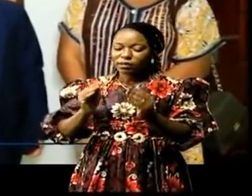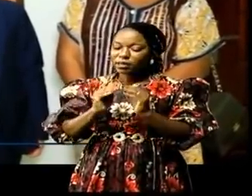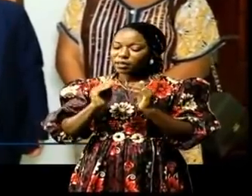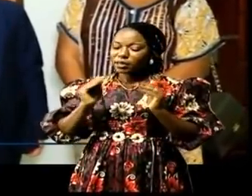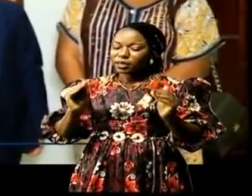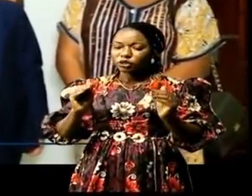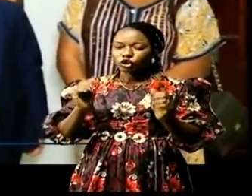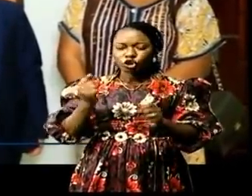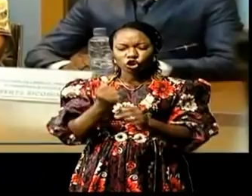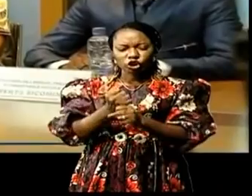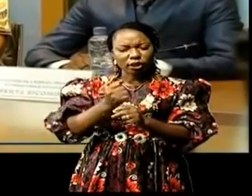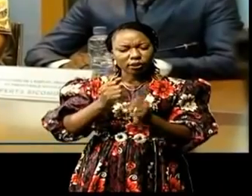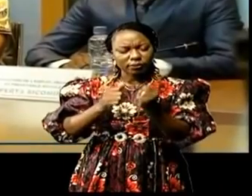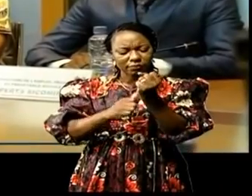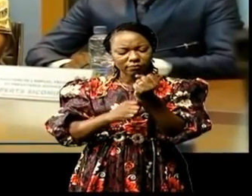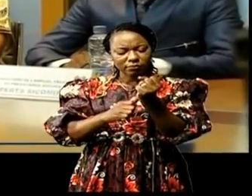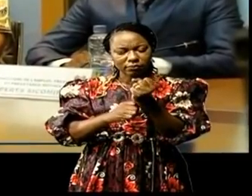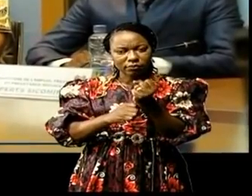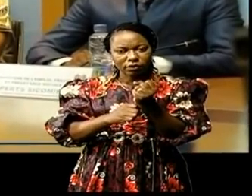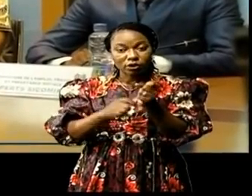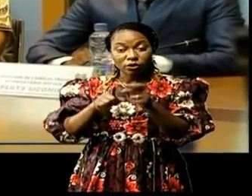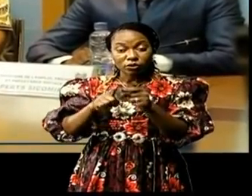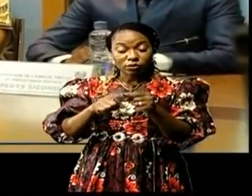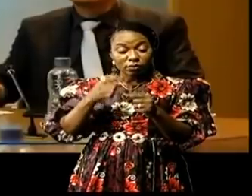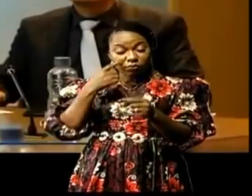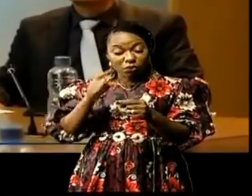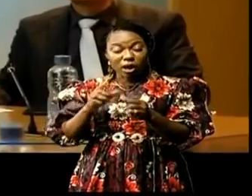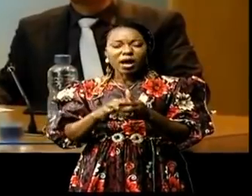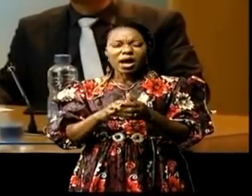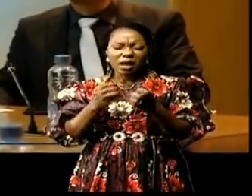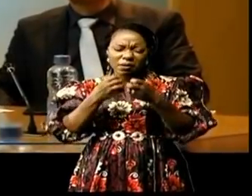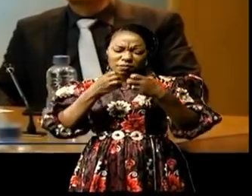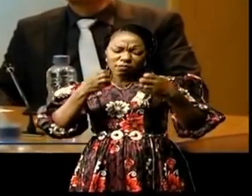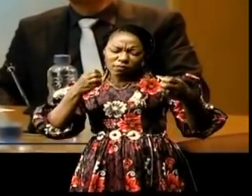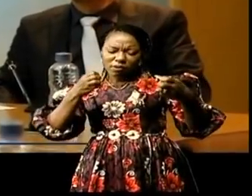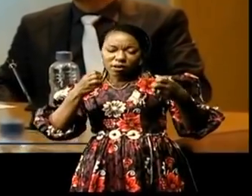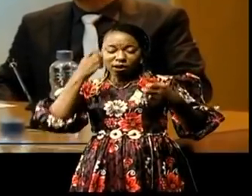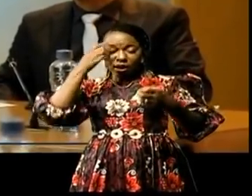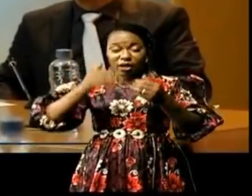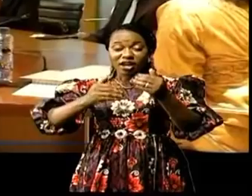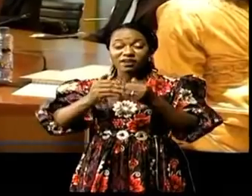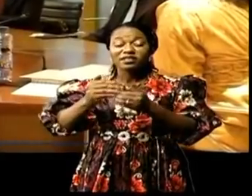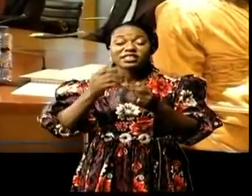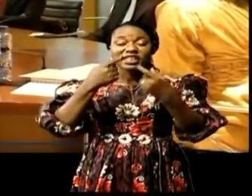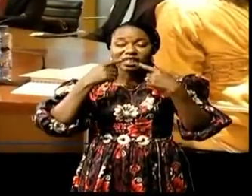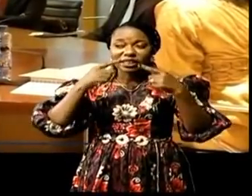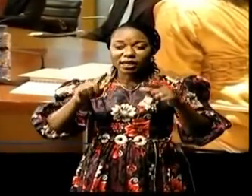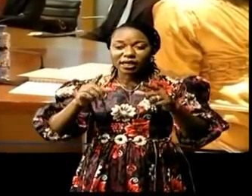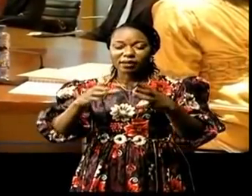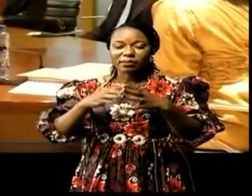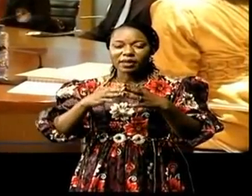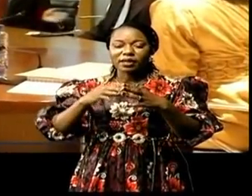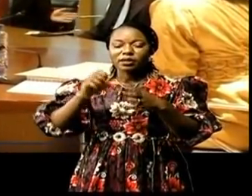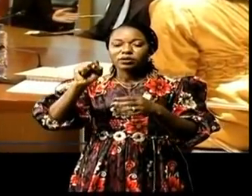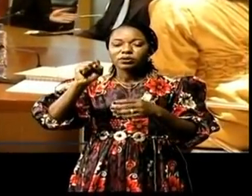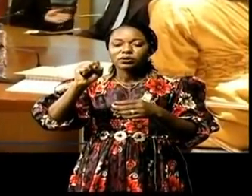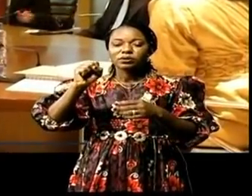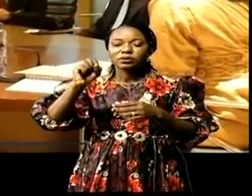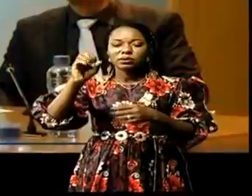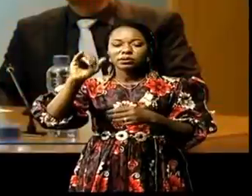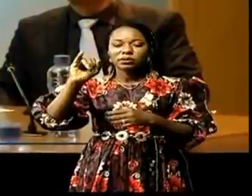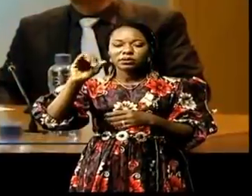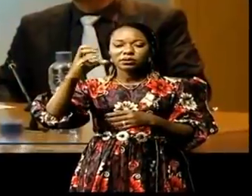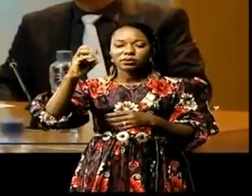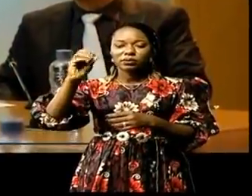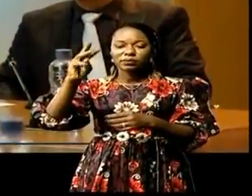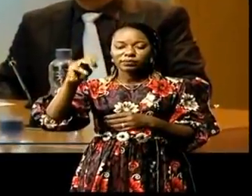pour se retrouver. Ayant constaté les écarts importants dans les chiffres avancés et déclarés par la Sicomine aux différentes structures